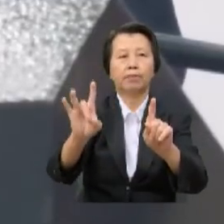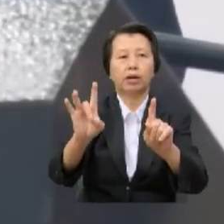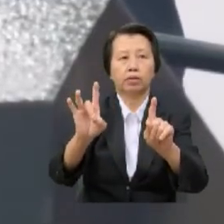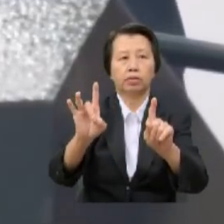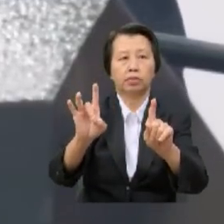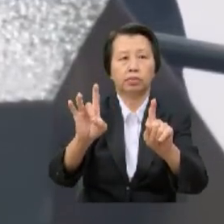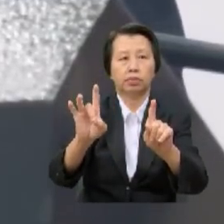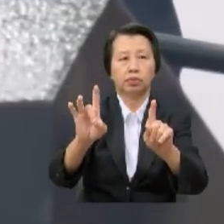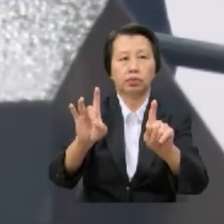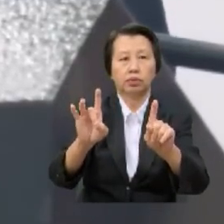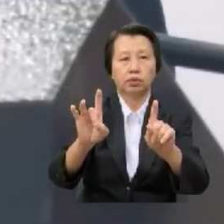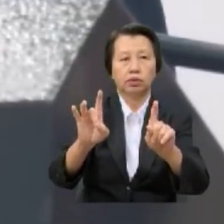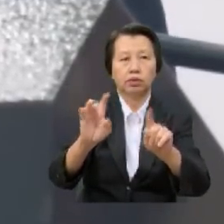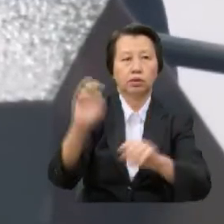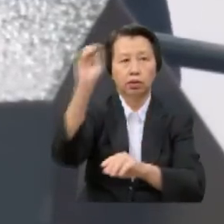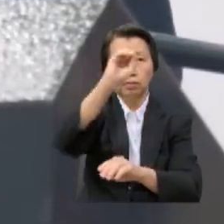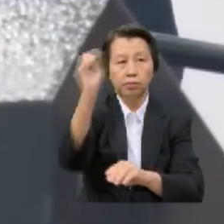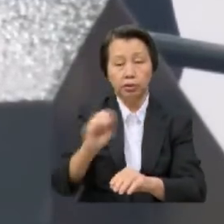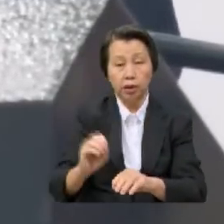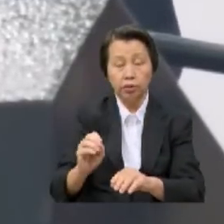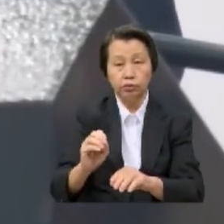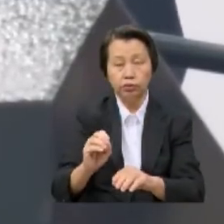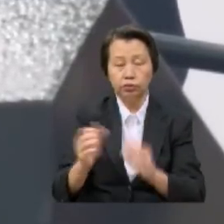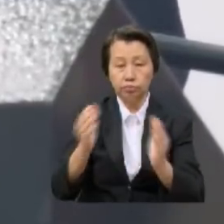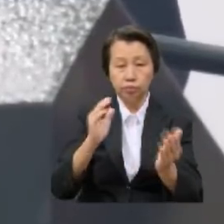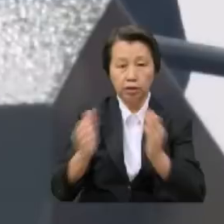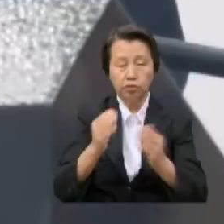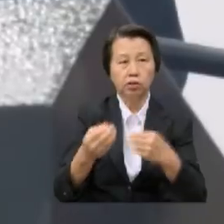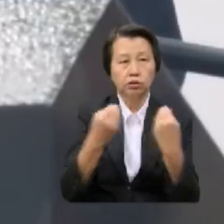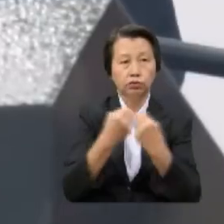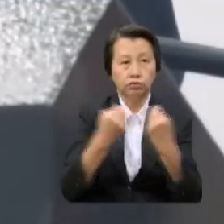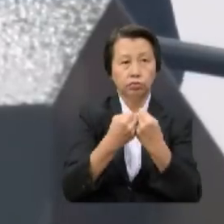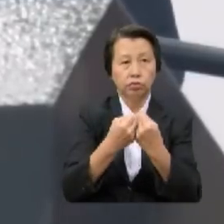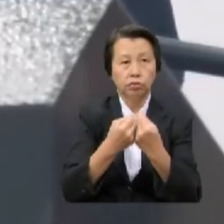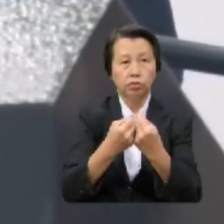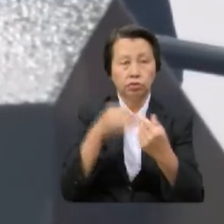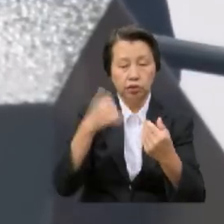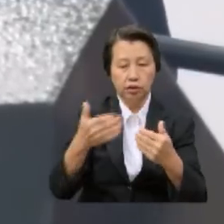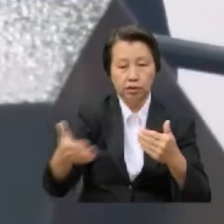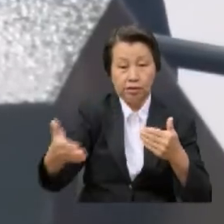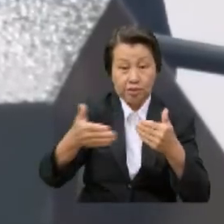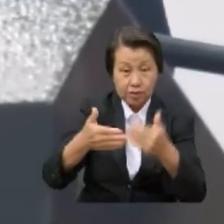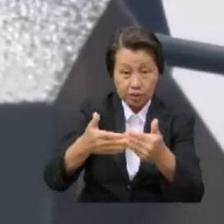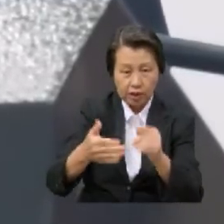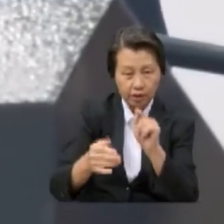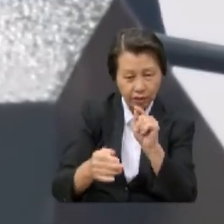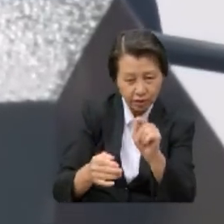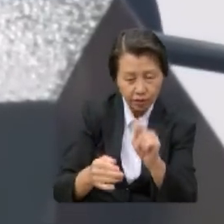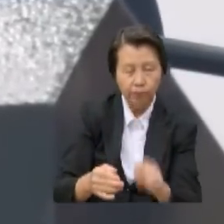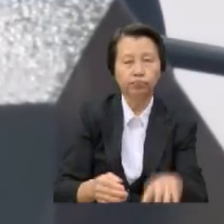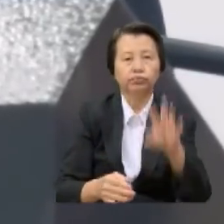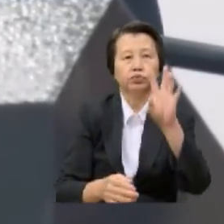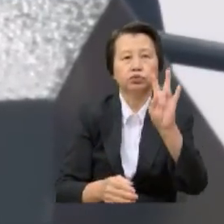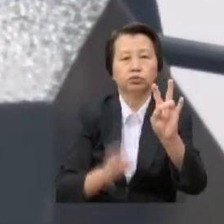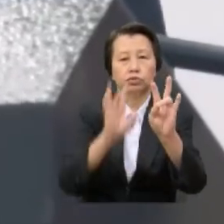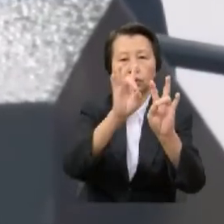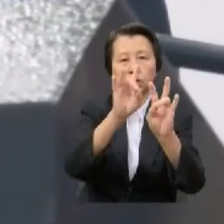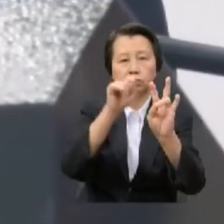1,728. Peratus pengundian berbanding dengan jumlah pemilih yang terdekat ialah